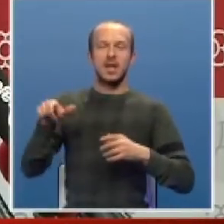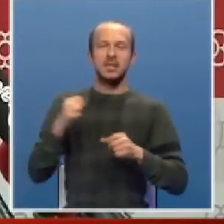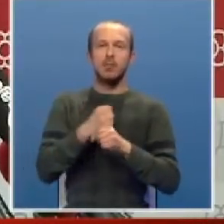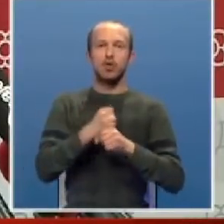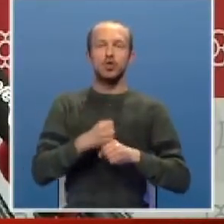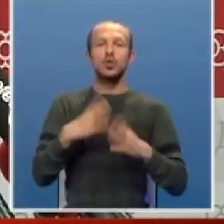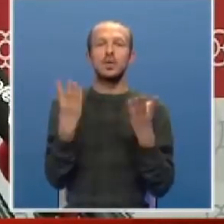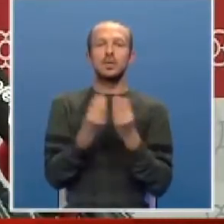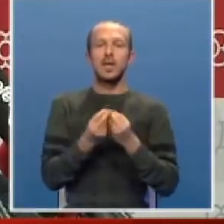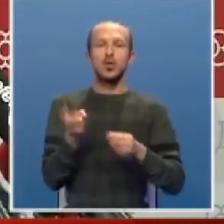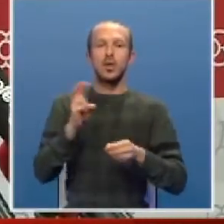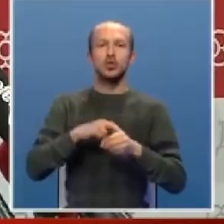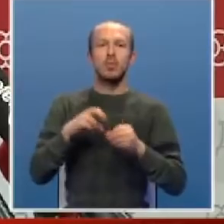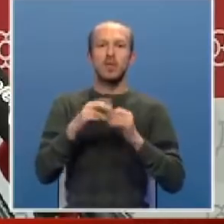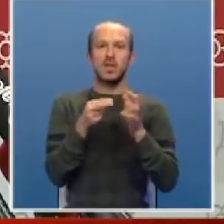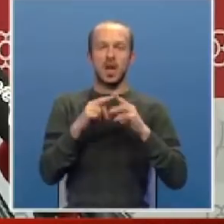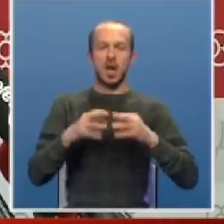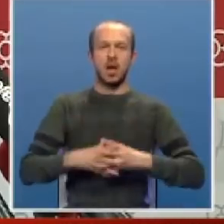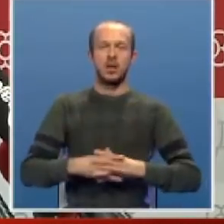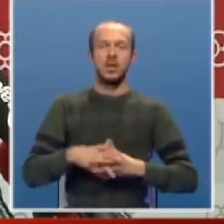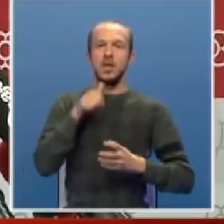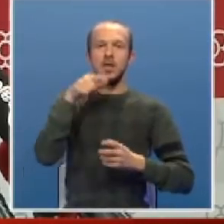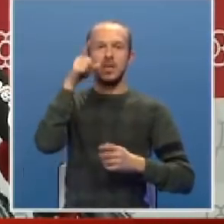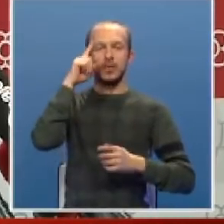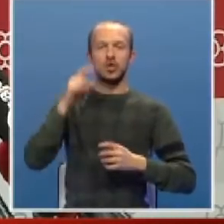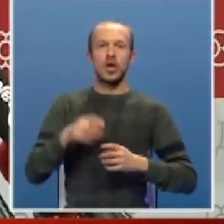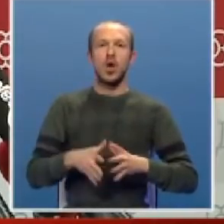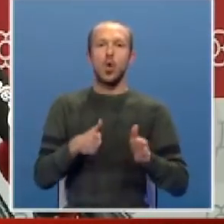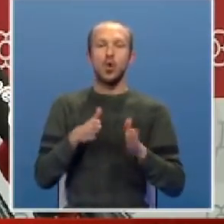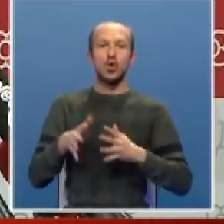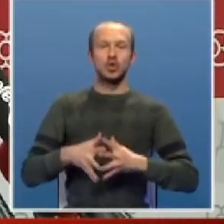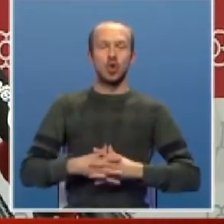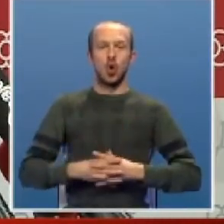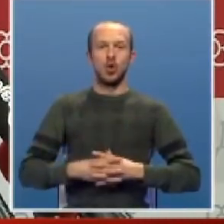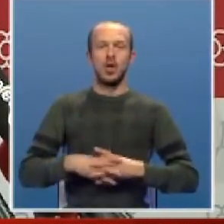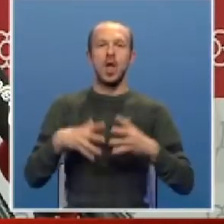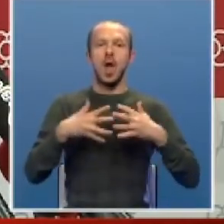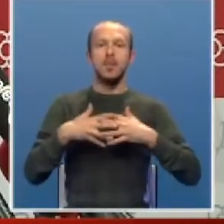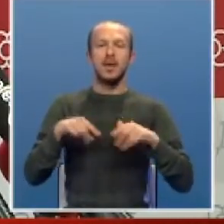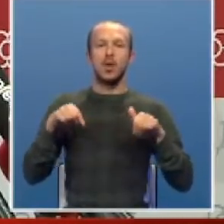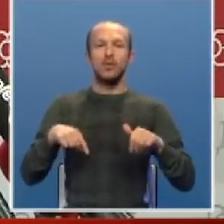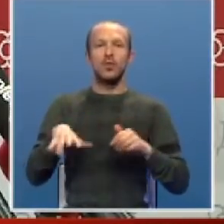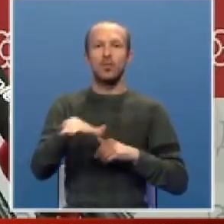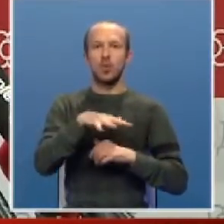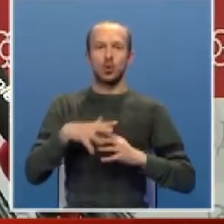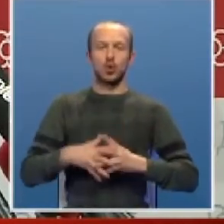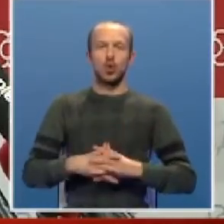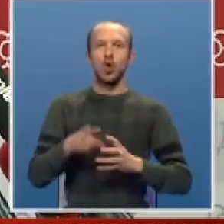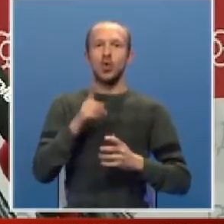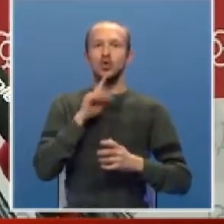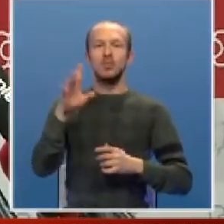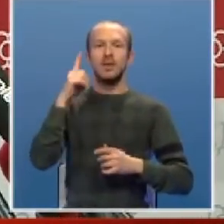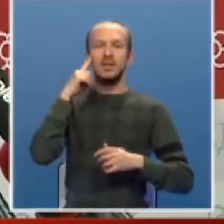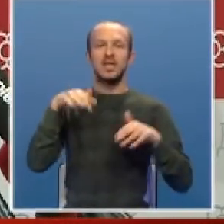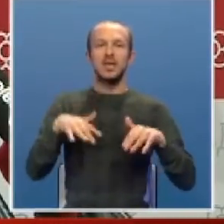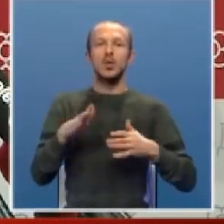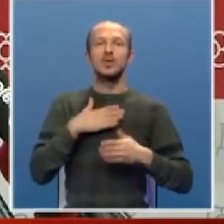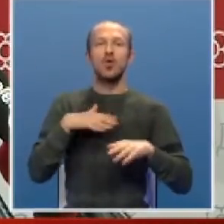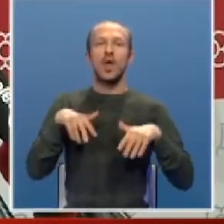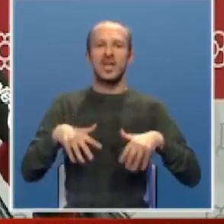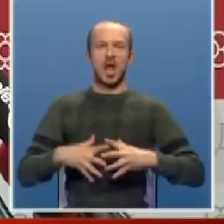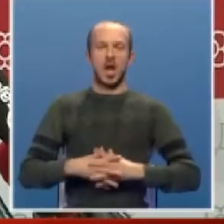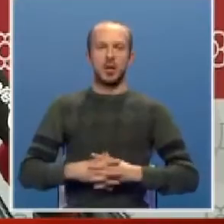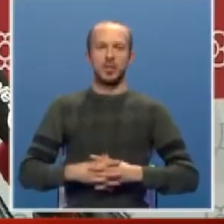podršku da zajedno nastupa Britanija i Njemačka, odnosno i Amerika ovdje na ovom prostoru. Ko će njima znati, igraju neke svoje